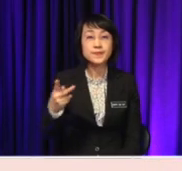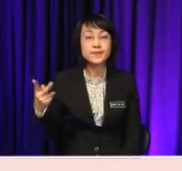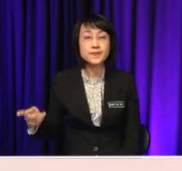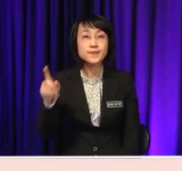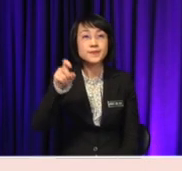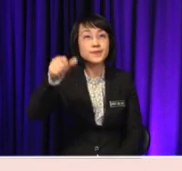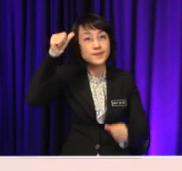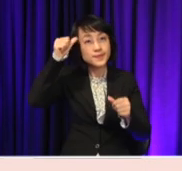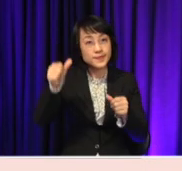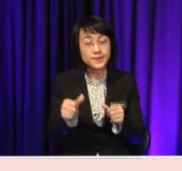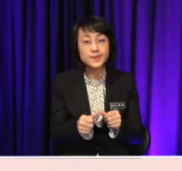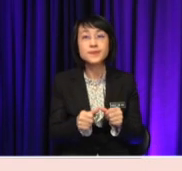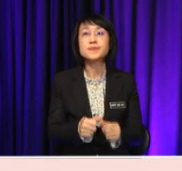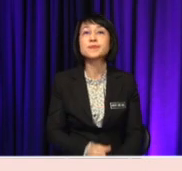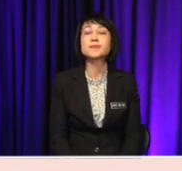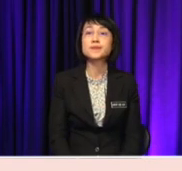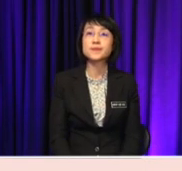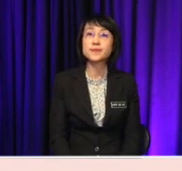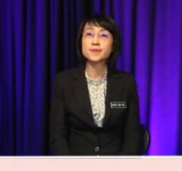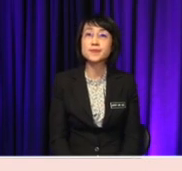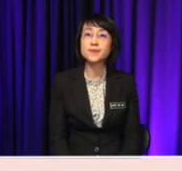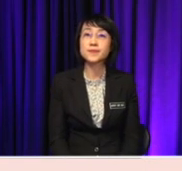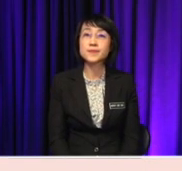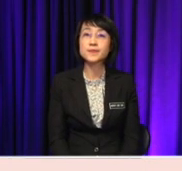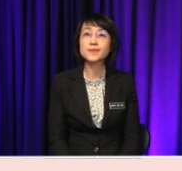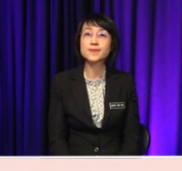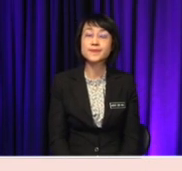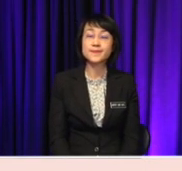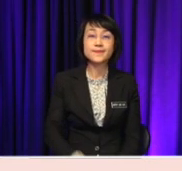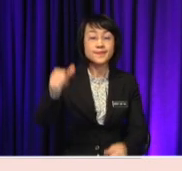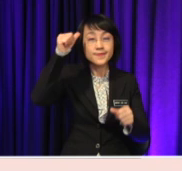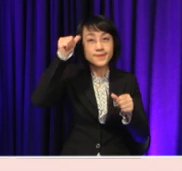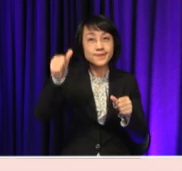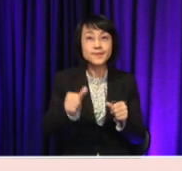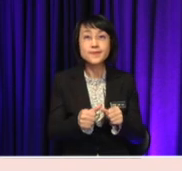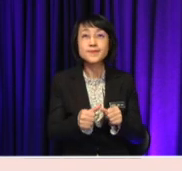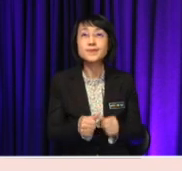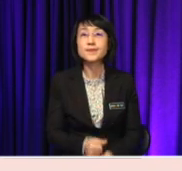di rumah di studio Fizi juga ininya